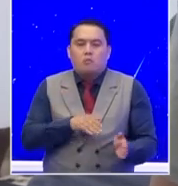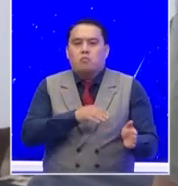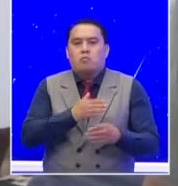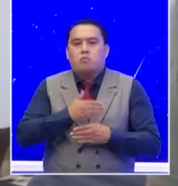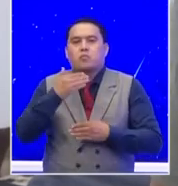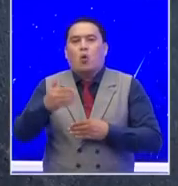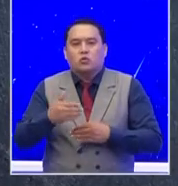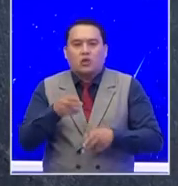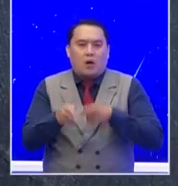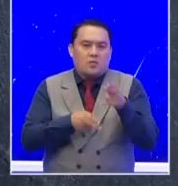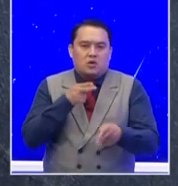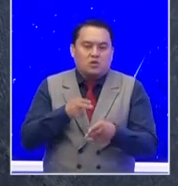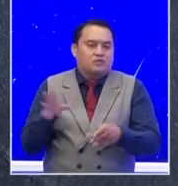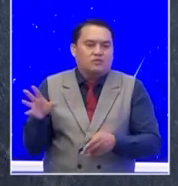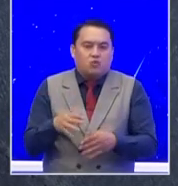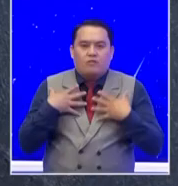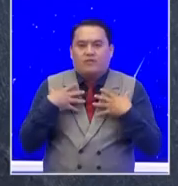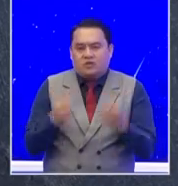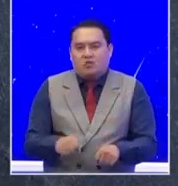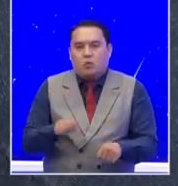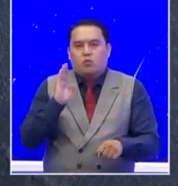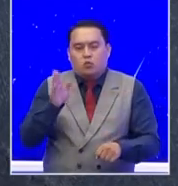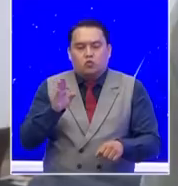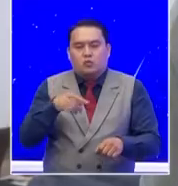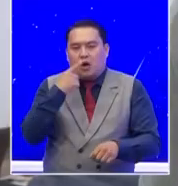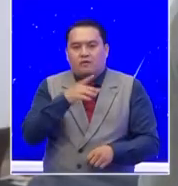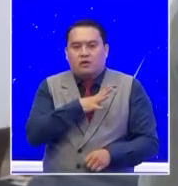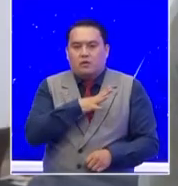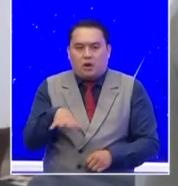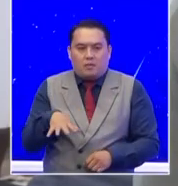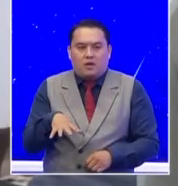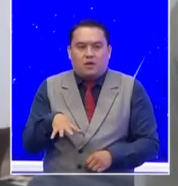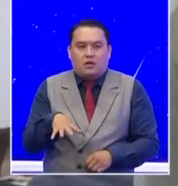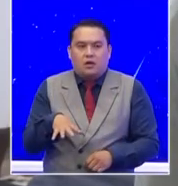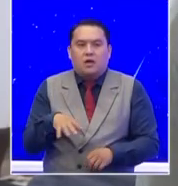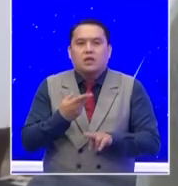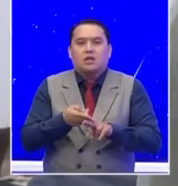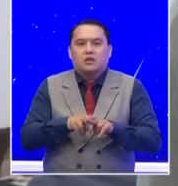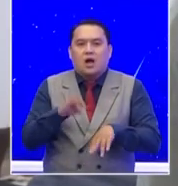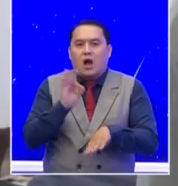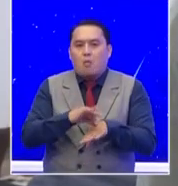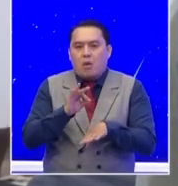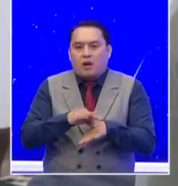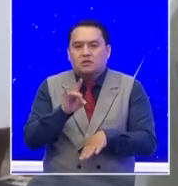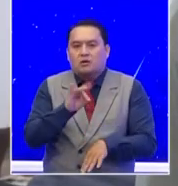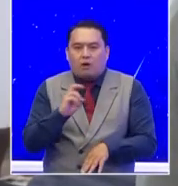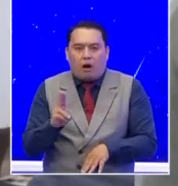допустим все ничего не будет увеличится все потому что это говорит такая болезнь что